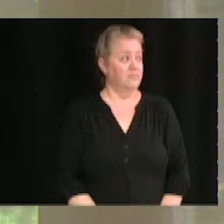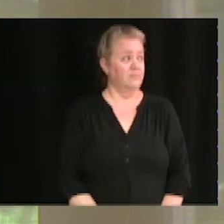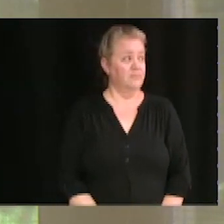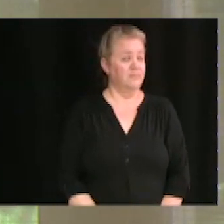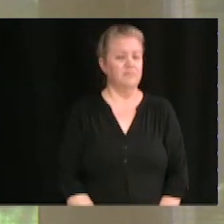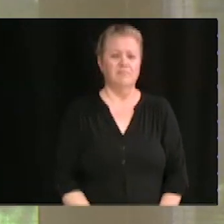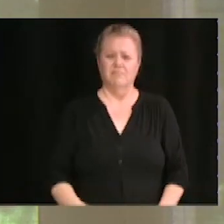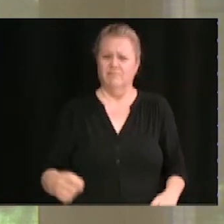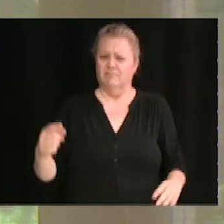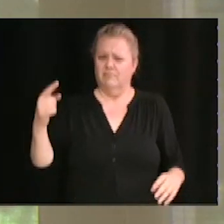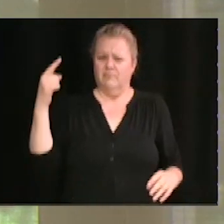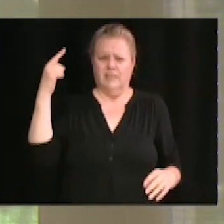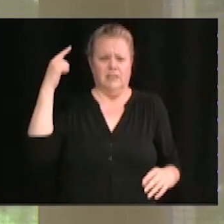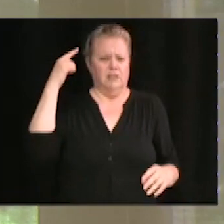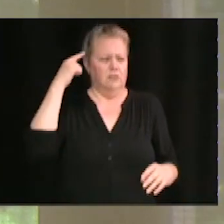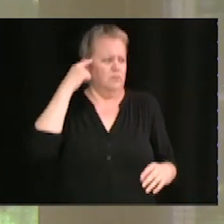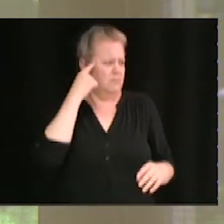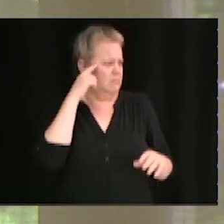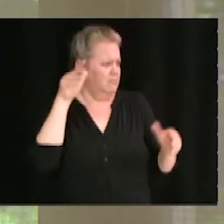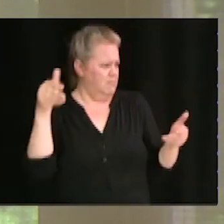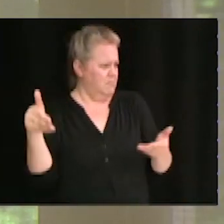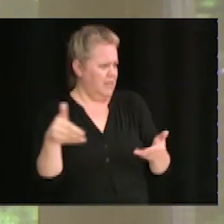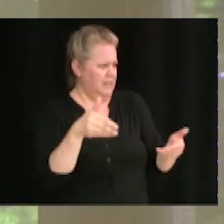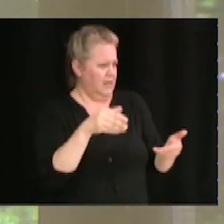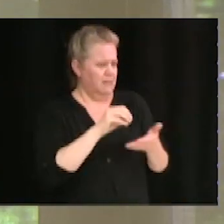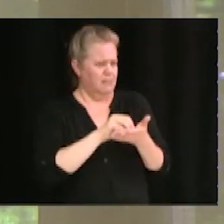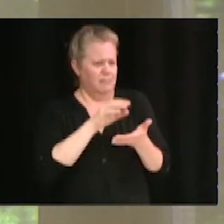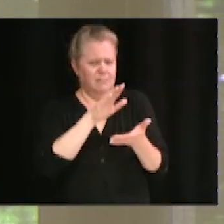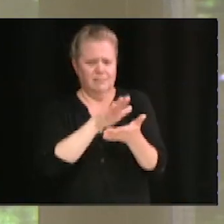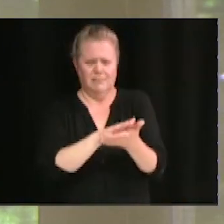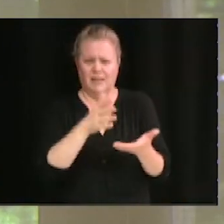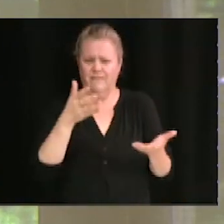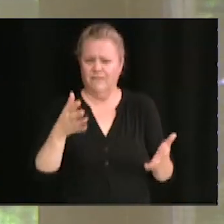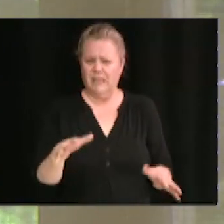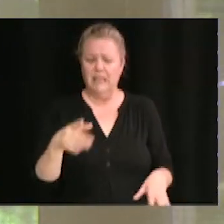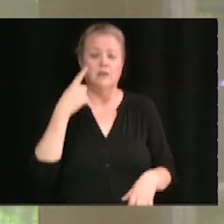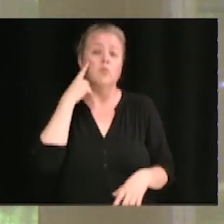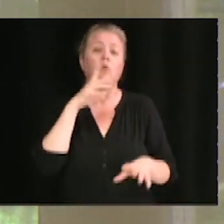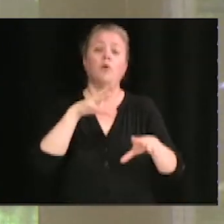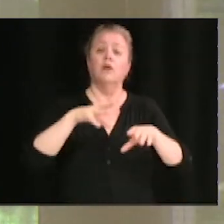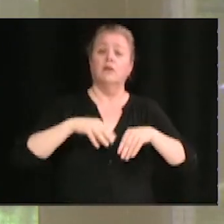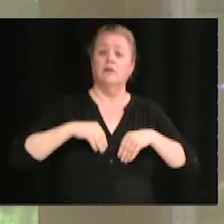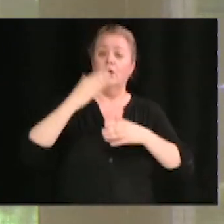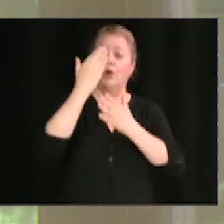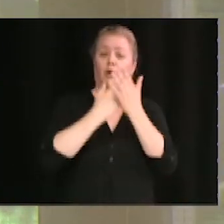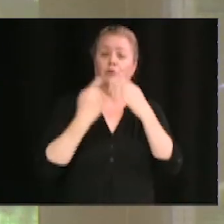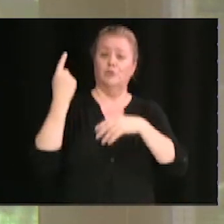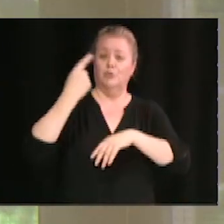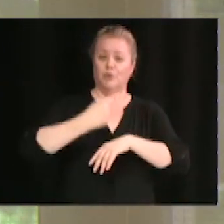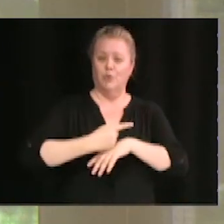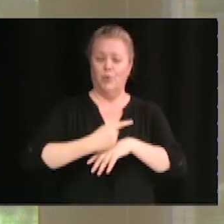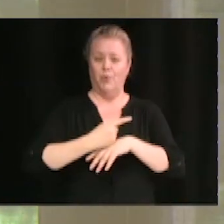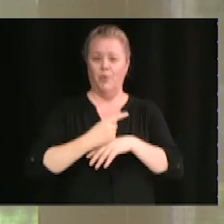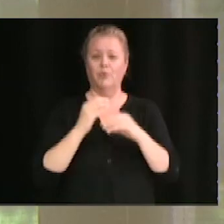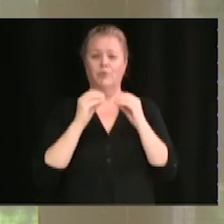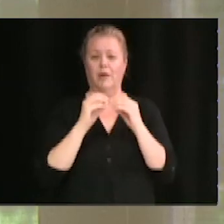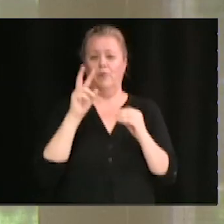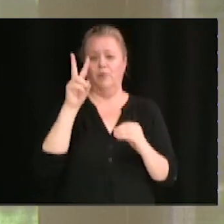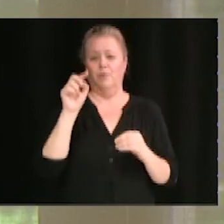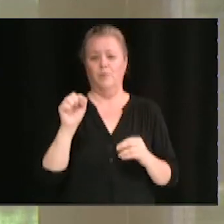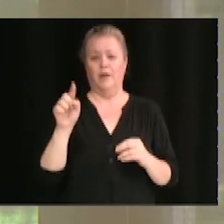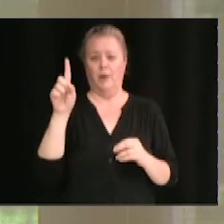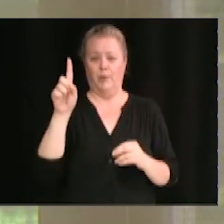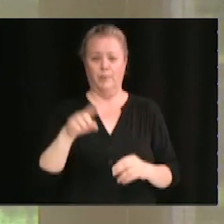Je pense que les présences sont prises pour l'adoption de l'ordre du jour au point 2.1.